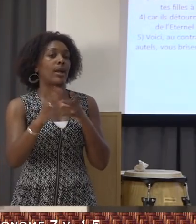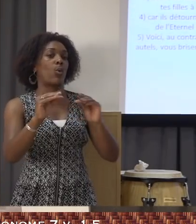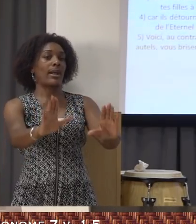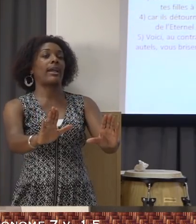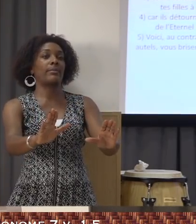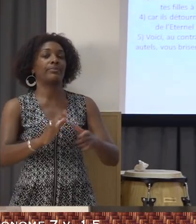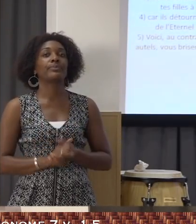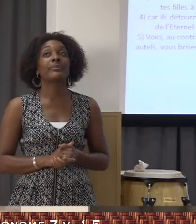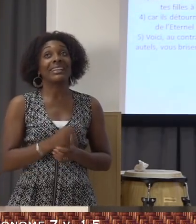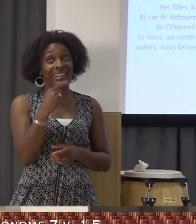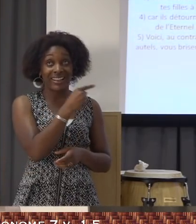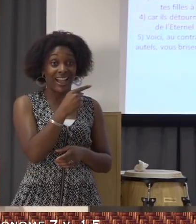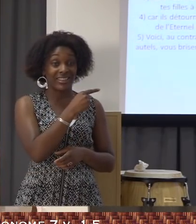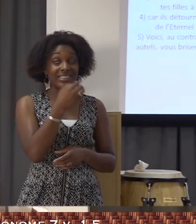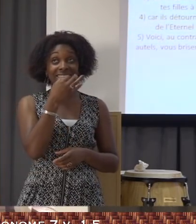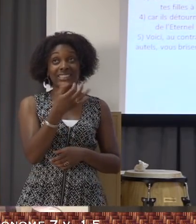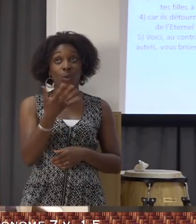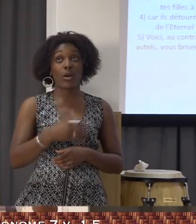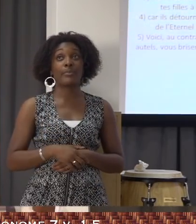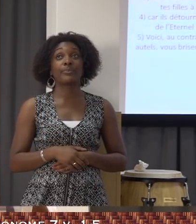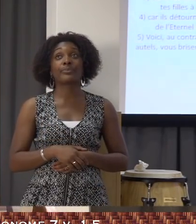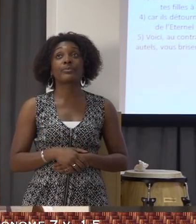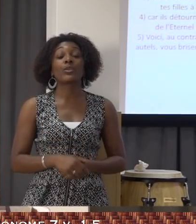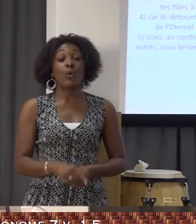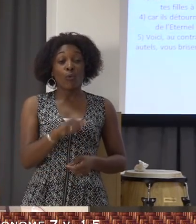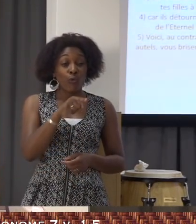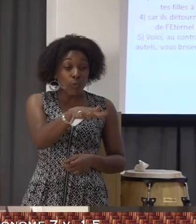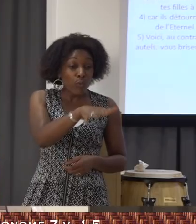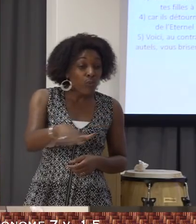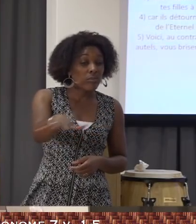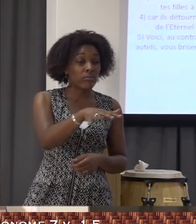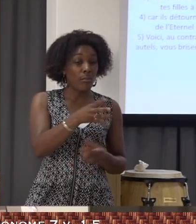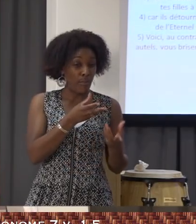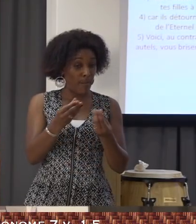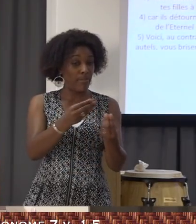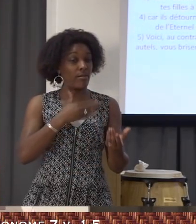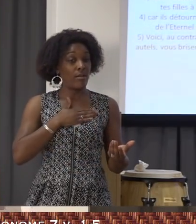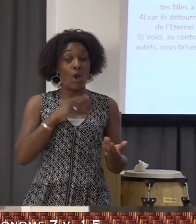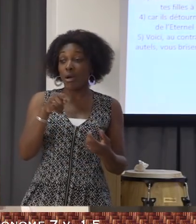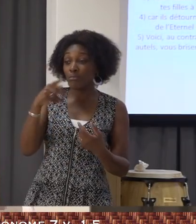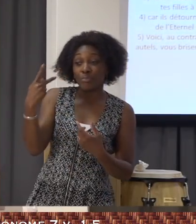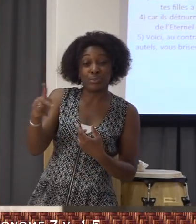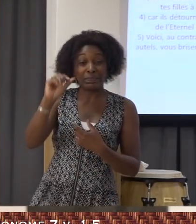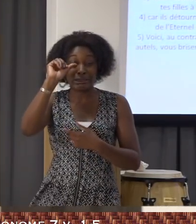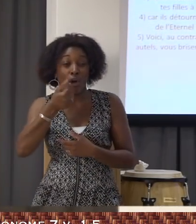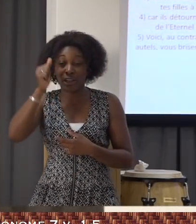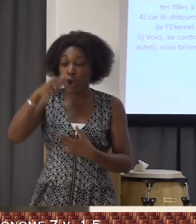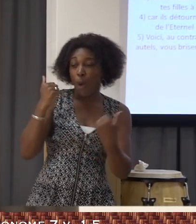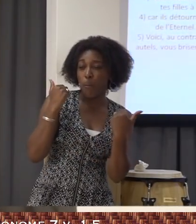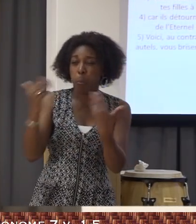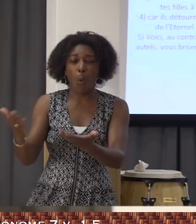Le passage dit, vous renverserez leurs autels, ou vous